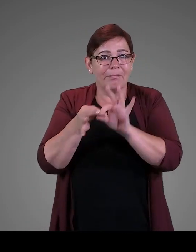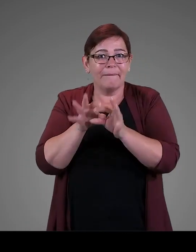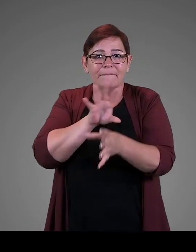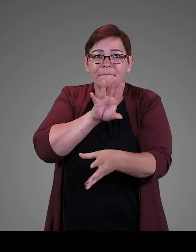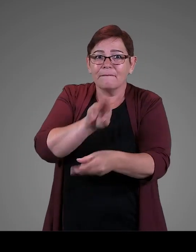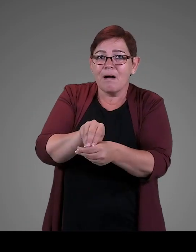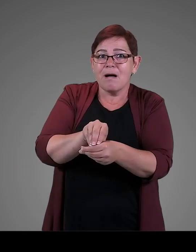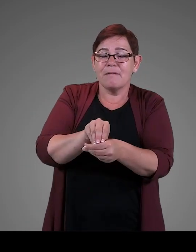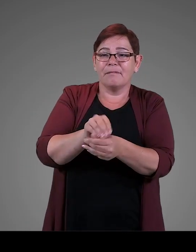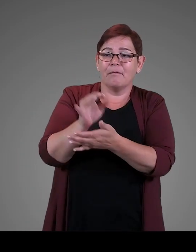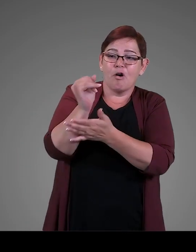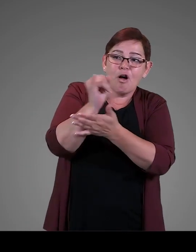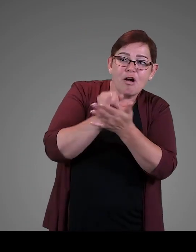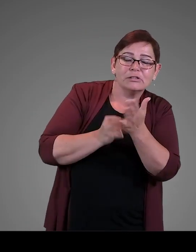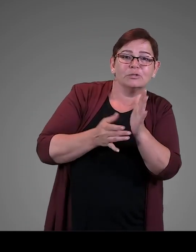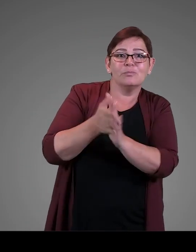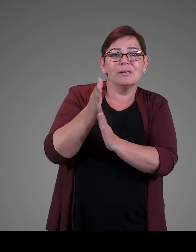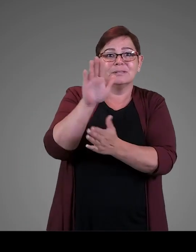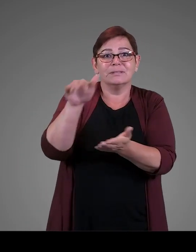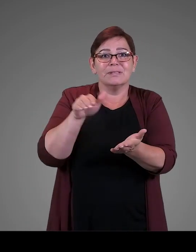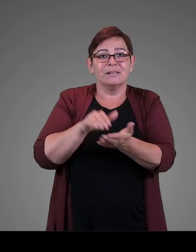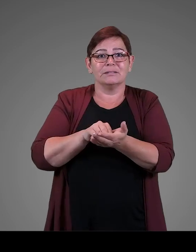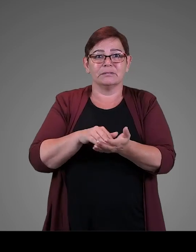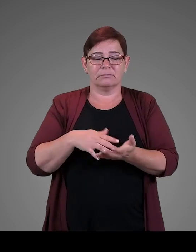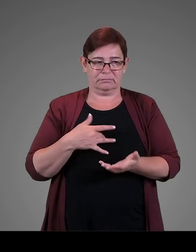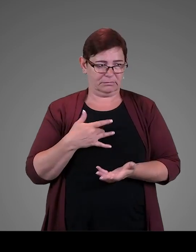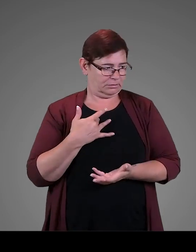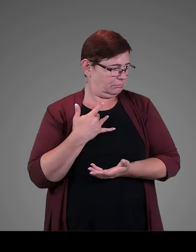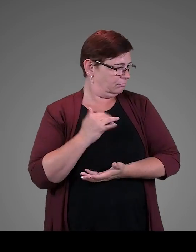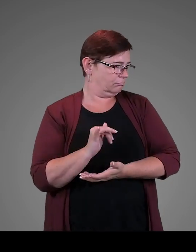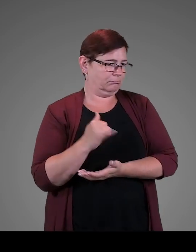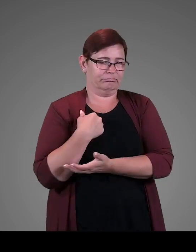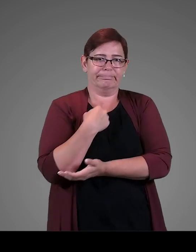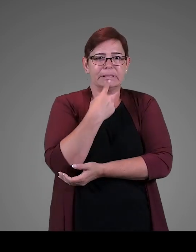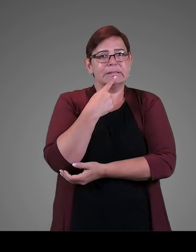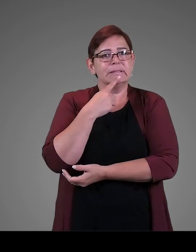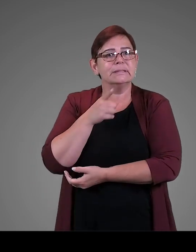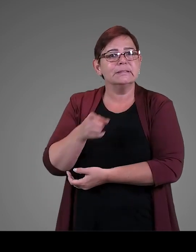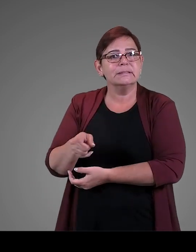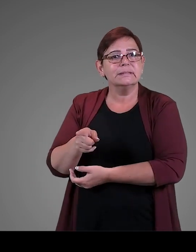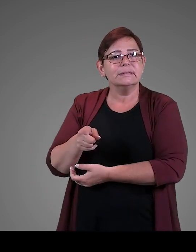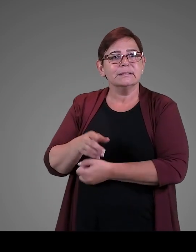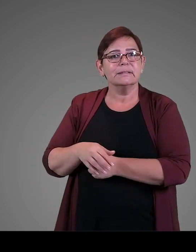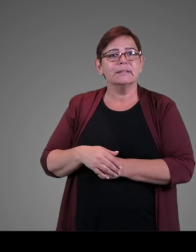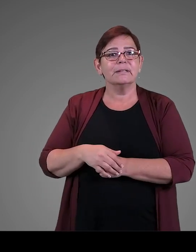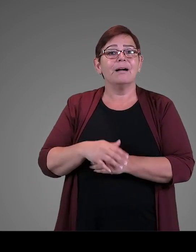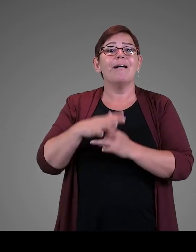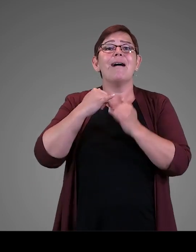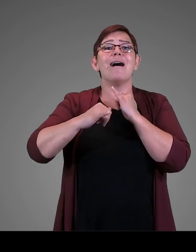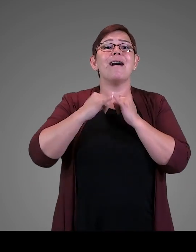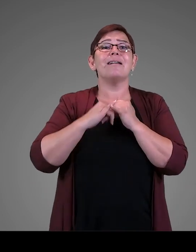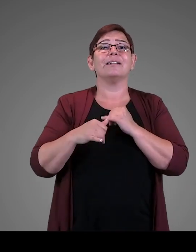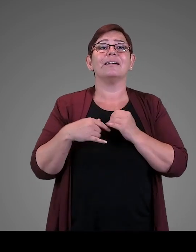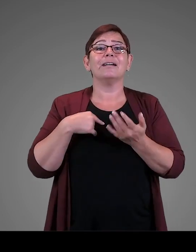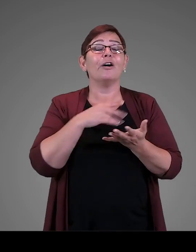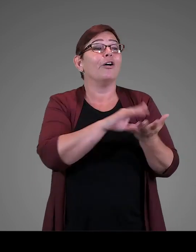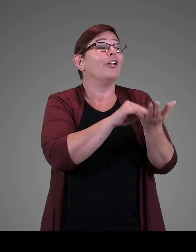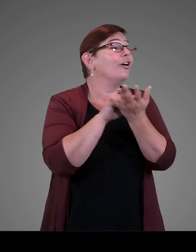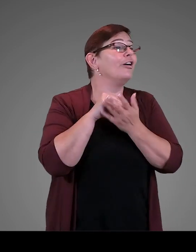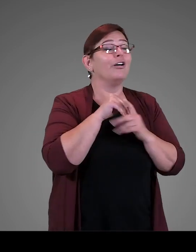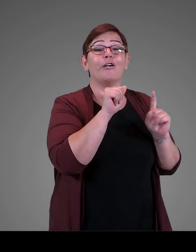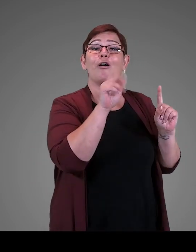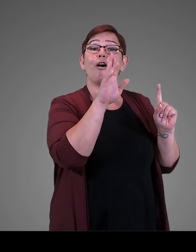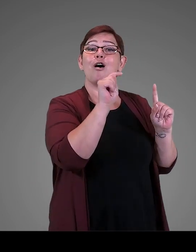dans un centre d'artistes, on dirait que j'ai senti que ça me manquait, puis que, dans le fond, tous les apprentissages que